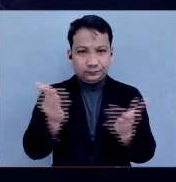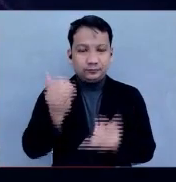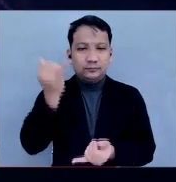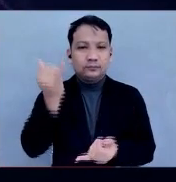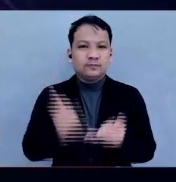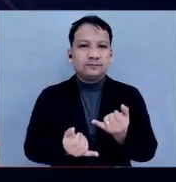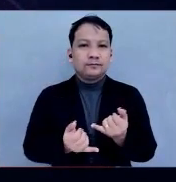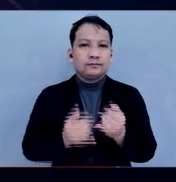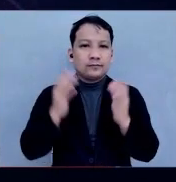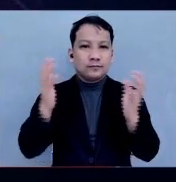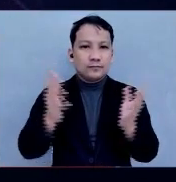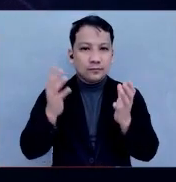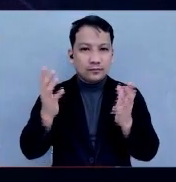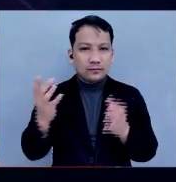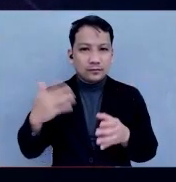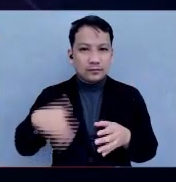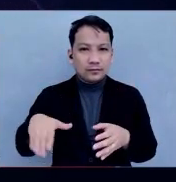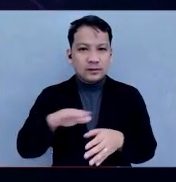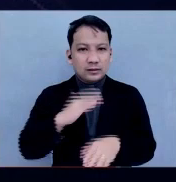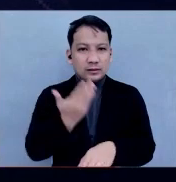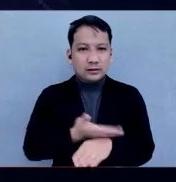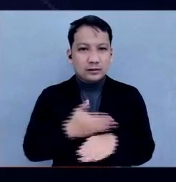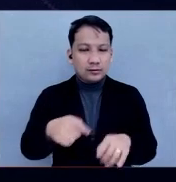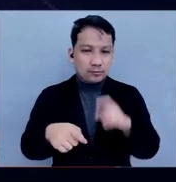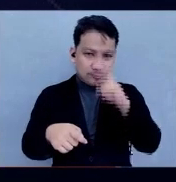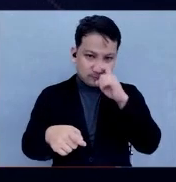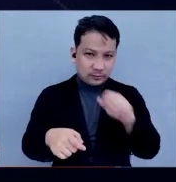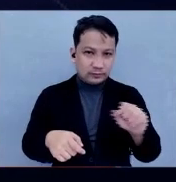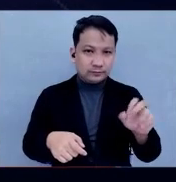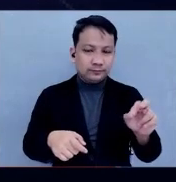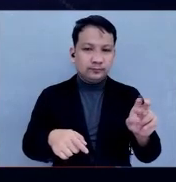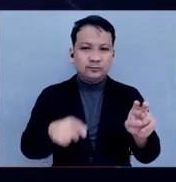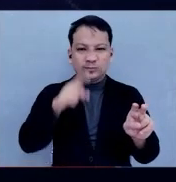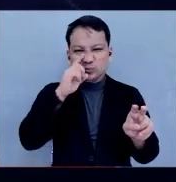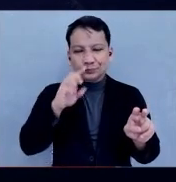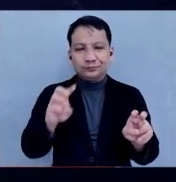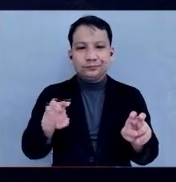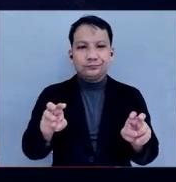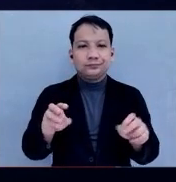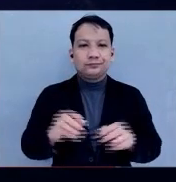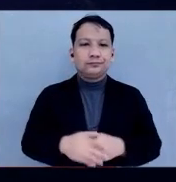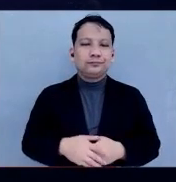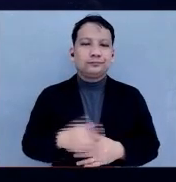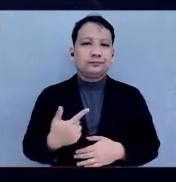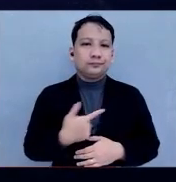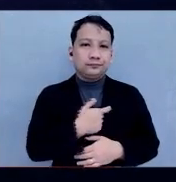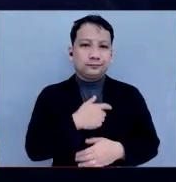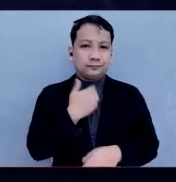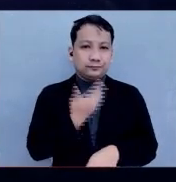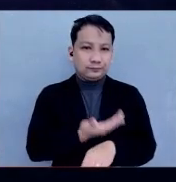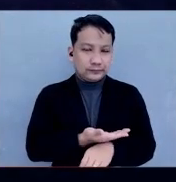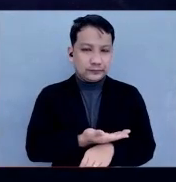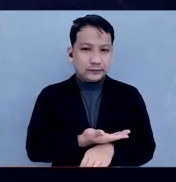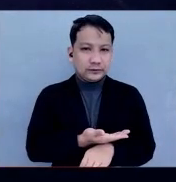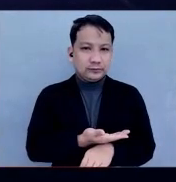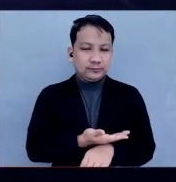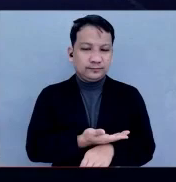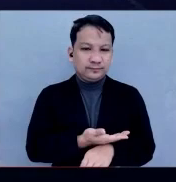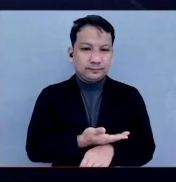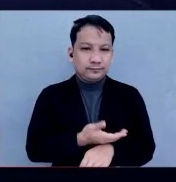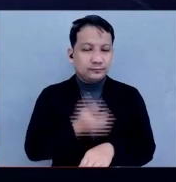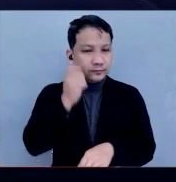pag-uusap nila ng mga anak na edad 12 at 16. Last I heard was my youngest saying, "Don't take me, I'm too